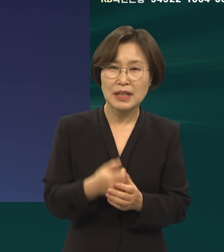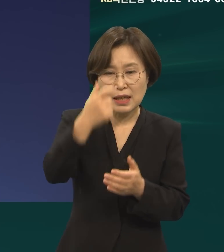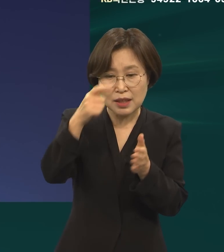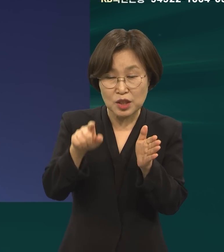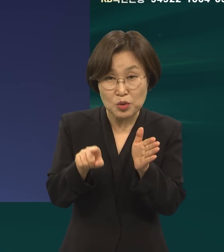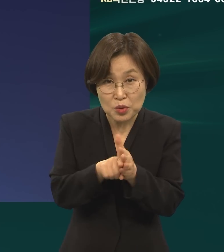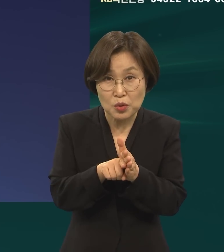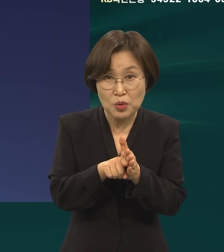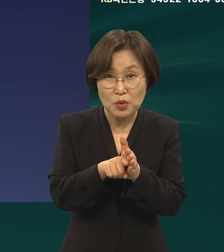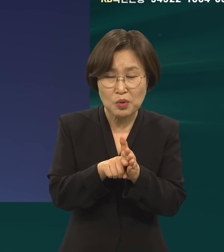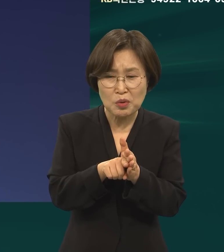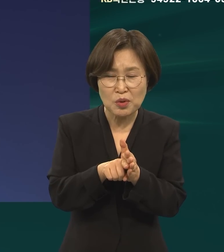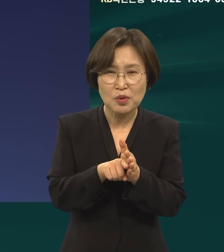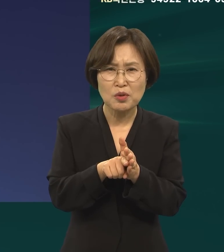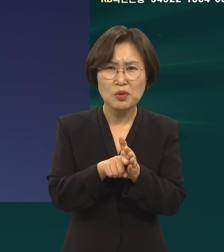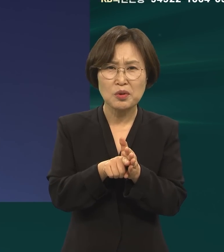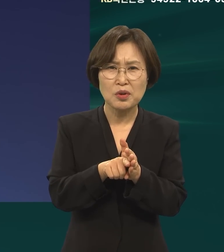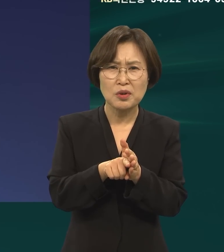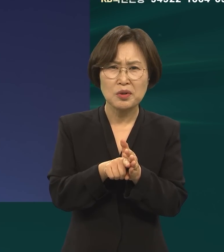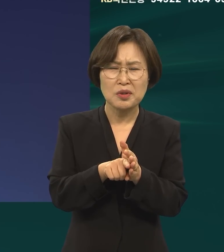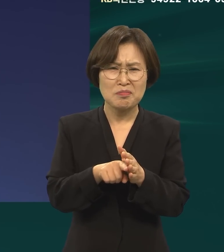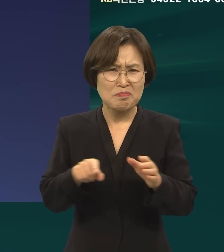기독교 신앙은 대박 터지는 게 아닙니다.